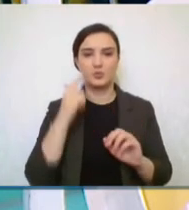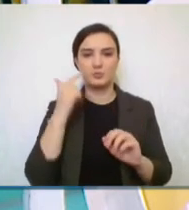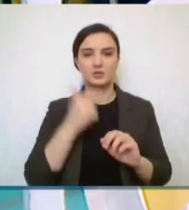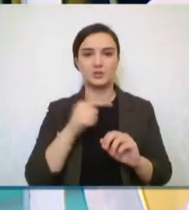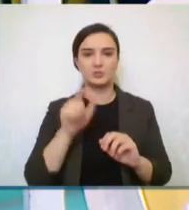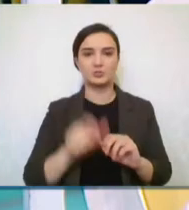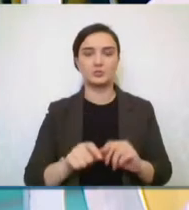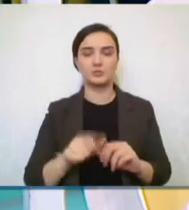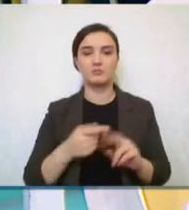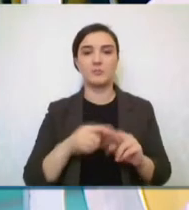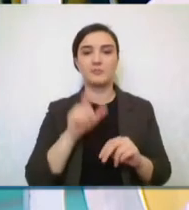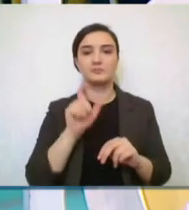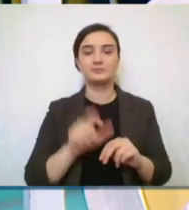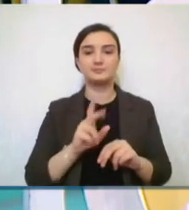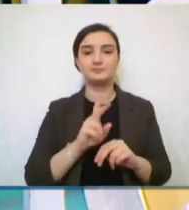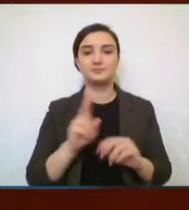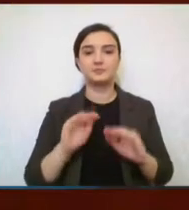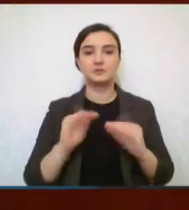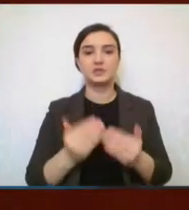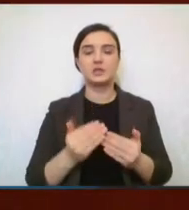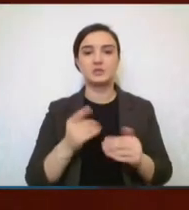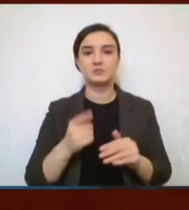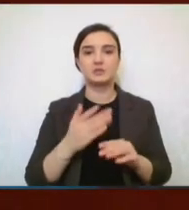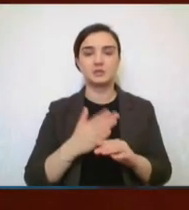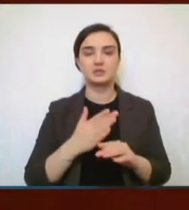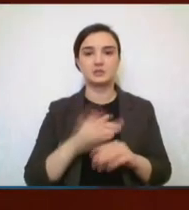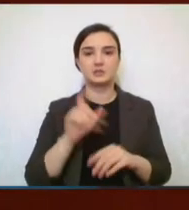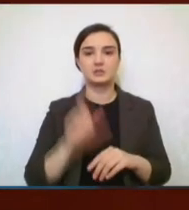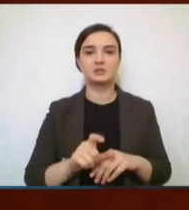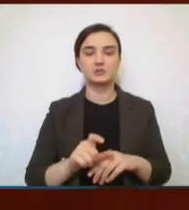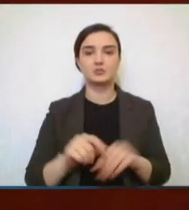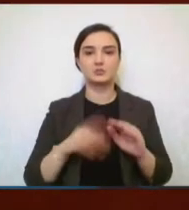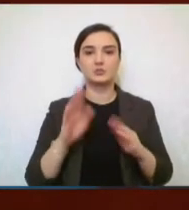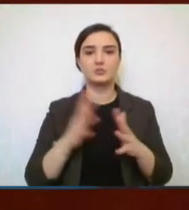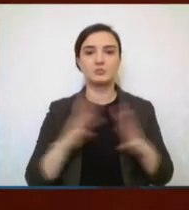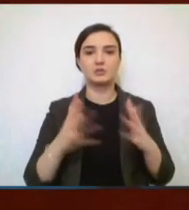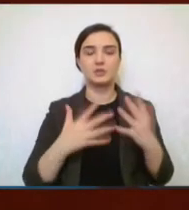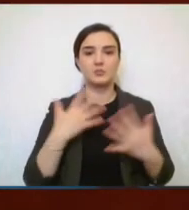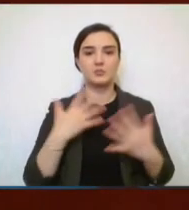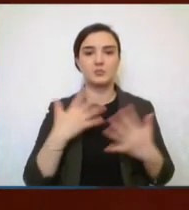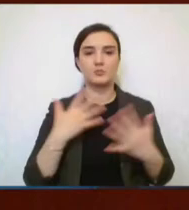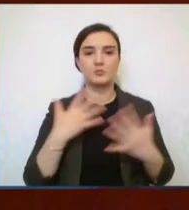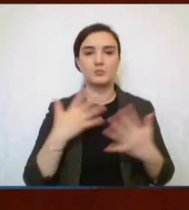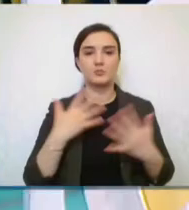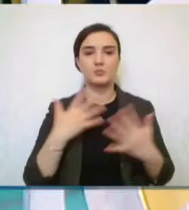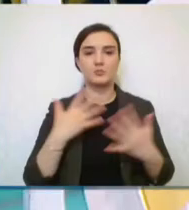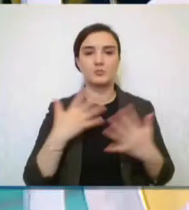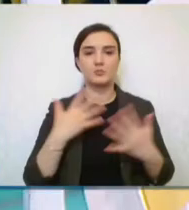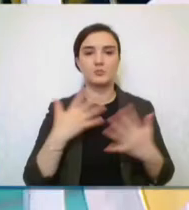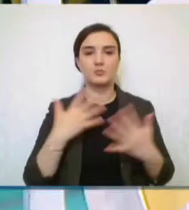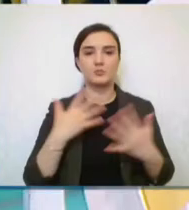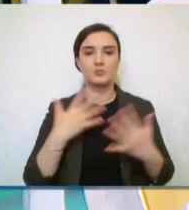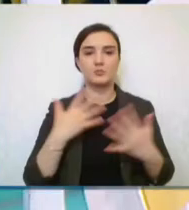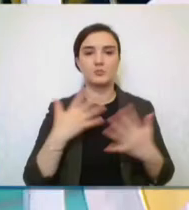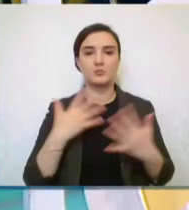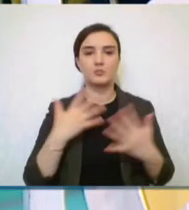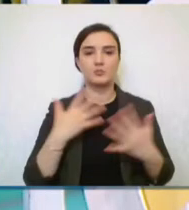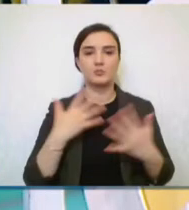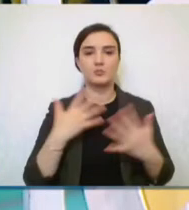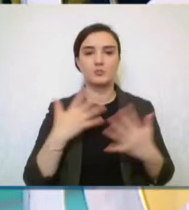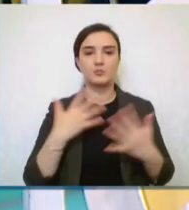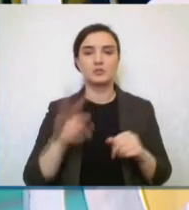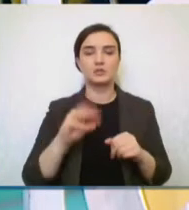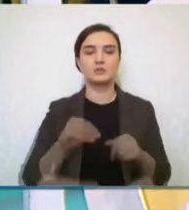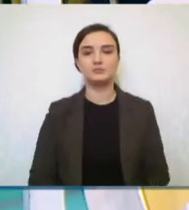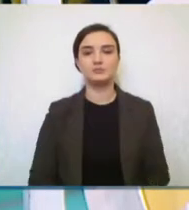ადამიანები, რომელსაც ნაკლებ კრიტიკულობა ახასიათებთ და უფრო მეტი ემოციურობა, ისინი ეძებენ თავიანთი შინაგანი